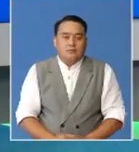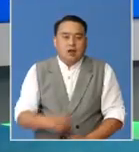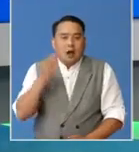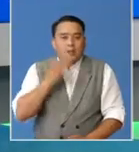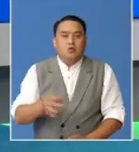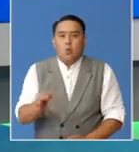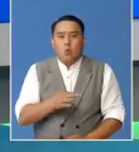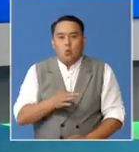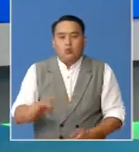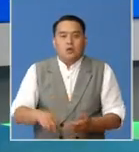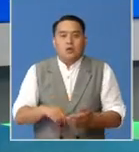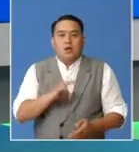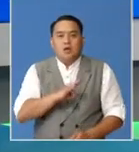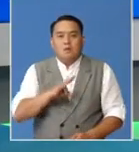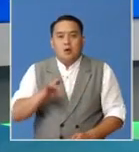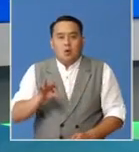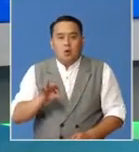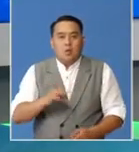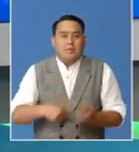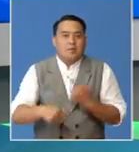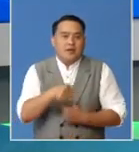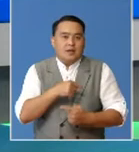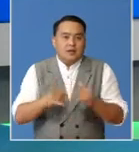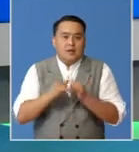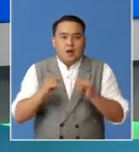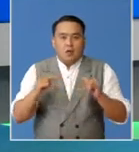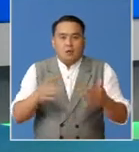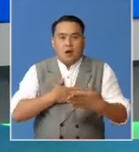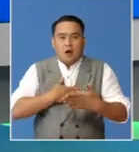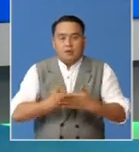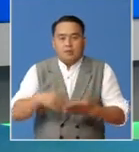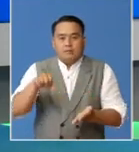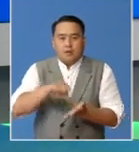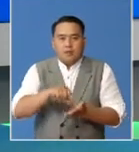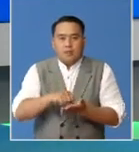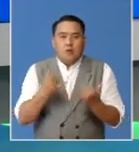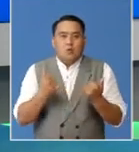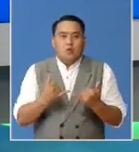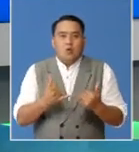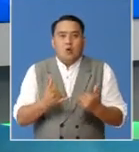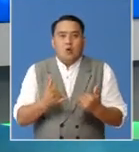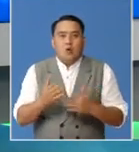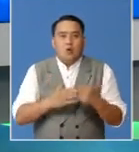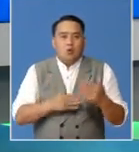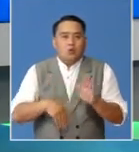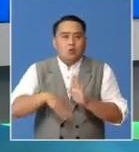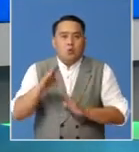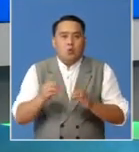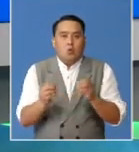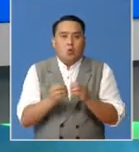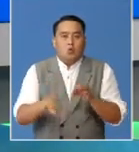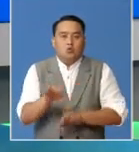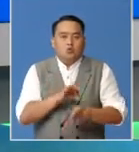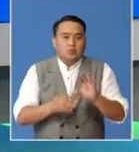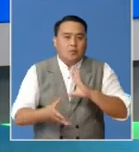Алматы облысындағы үкіметтік емес ұйымдар шағын және орта бизнестің дамуына белсенді атсалысып келеді. Бүгінде олар қолға алған үздік 10 жоба нәтижесін